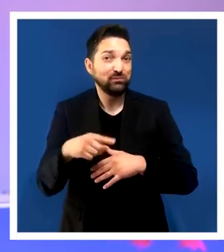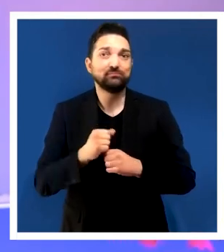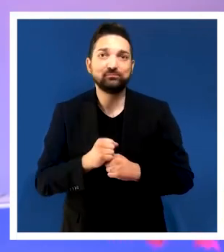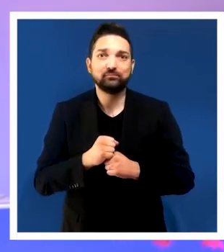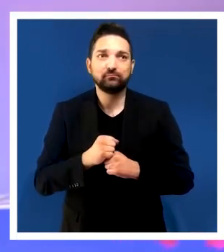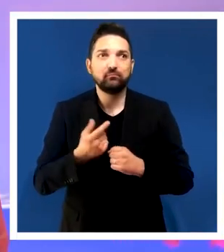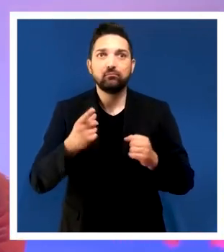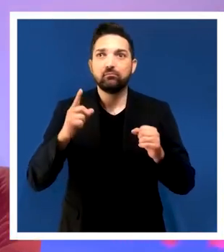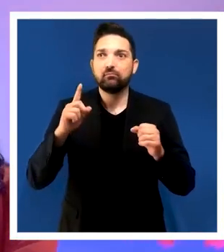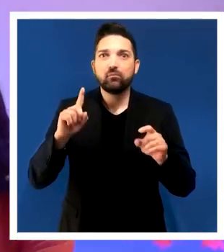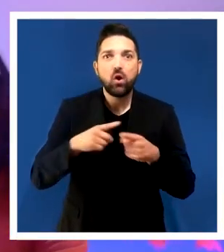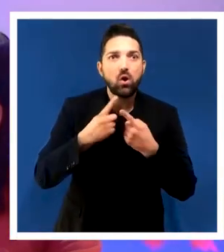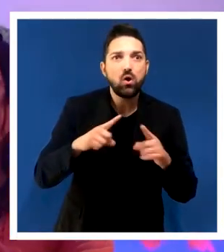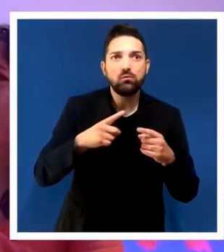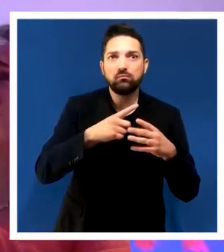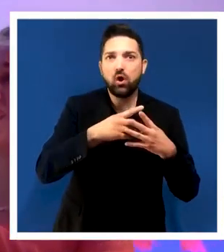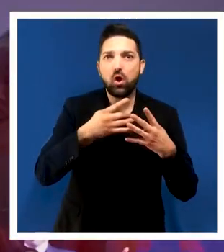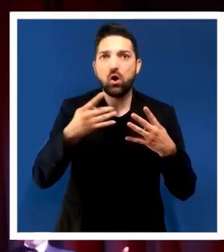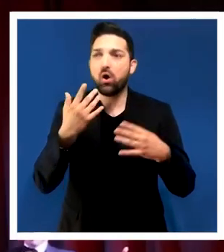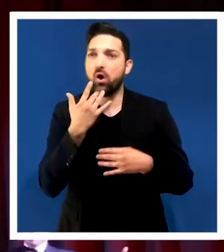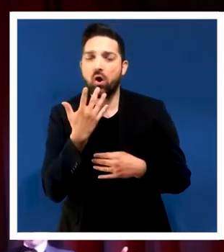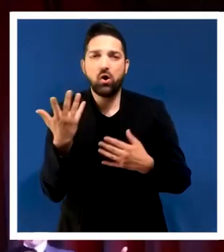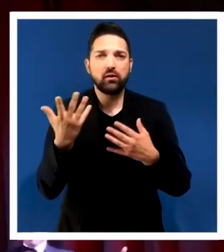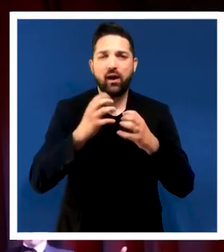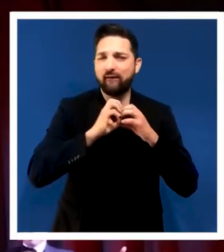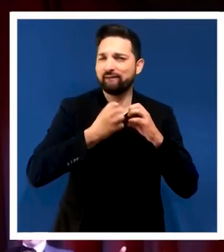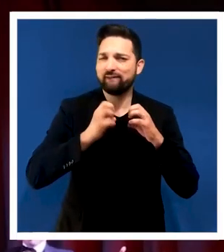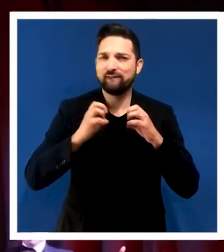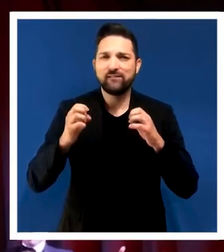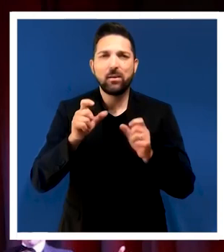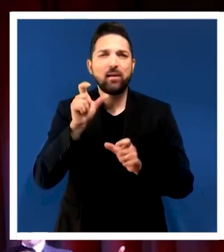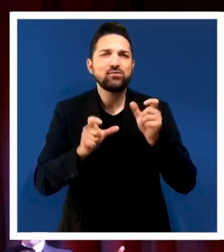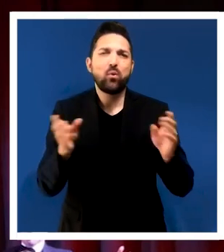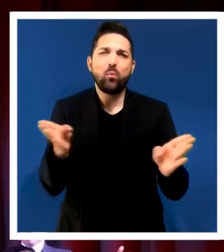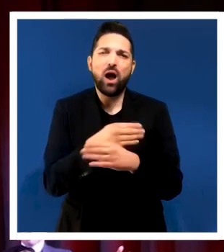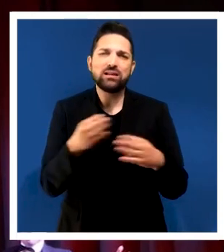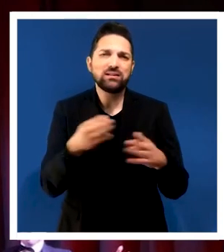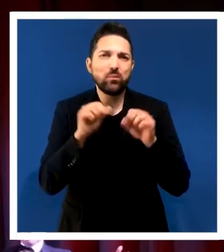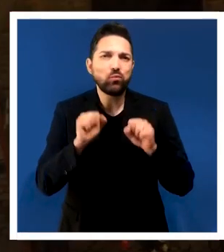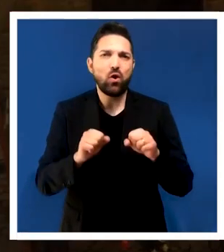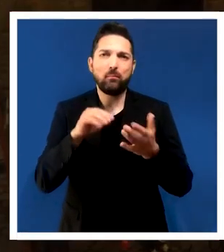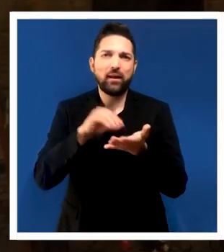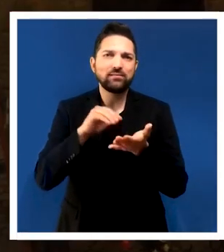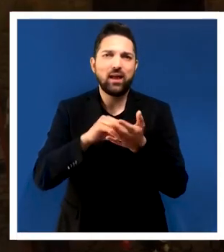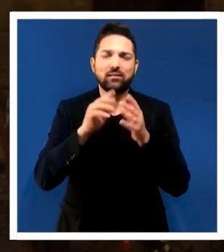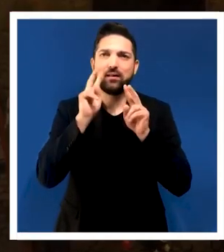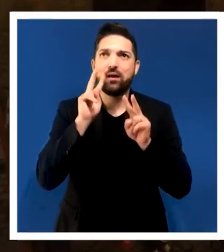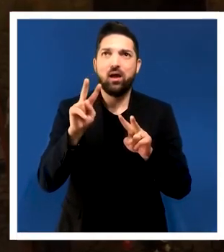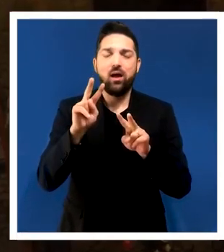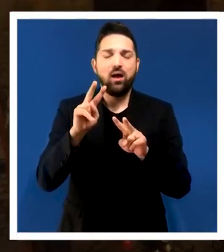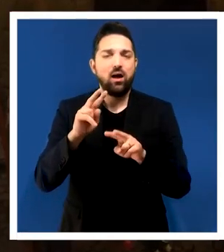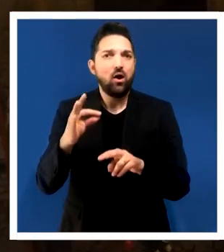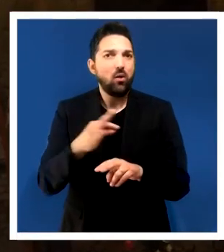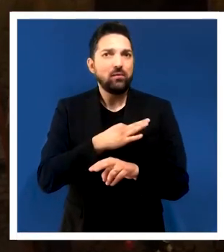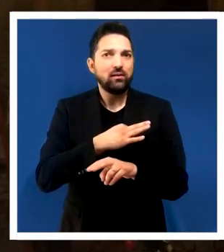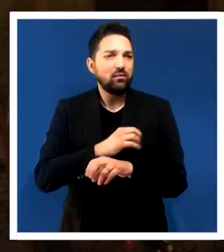Offriremo note, colori, ognuno potrà gustare la nostra musica, ammirarla con i propri occhi, percepire le